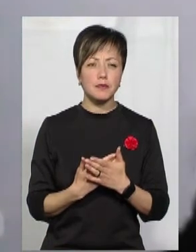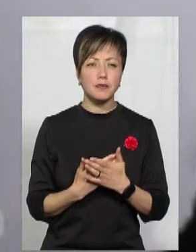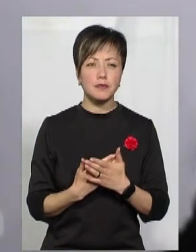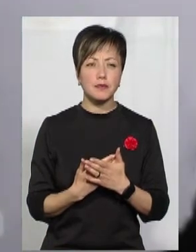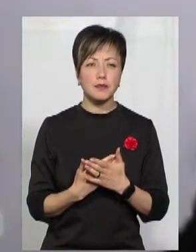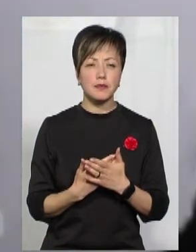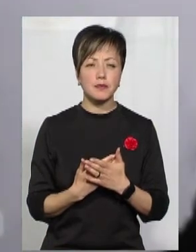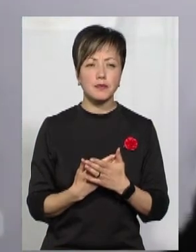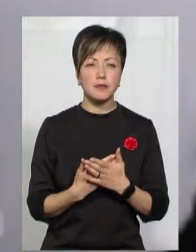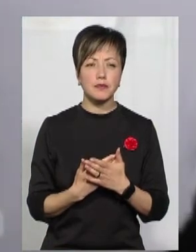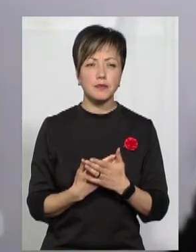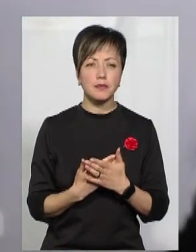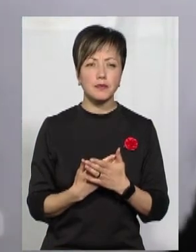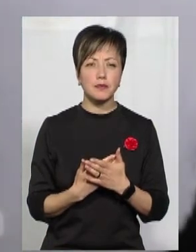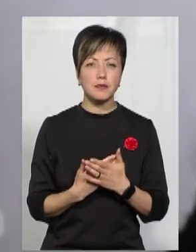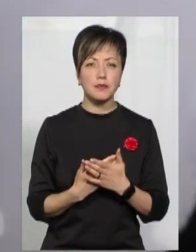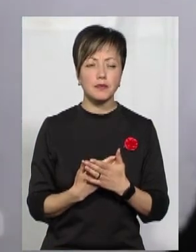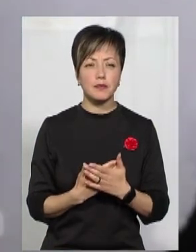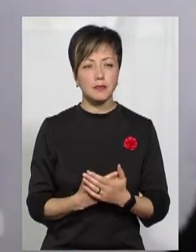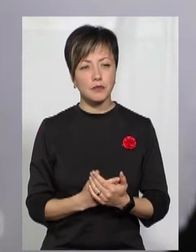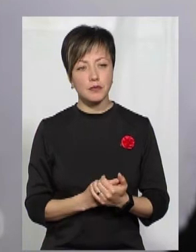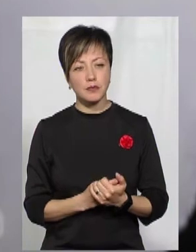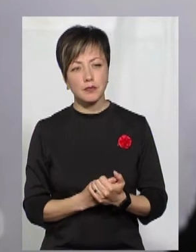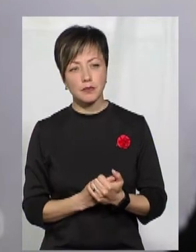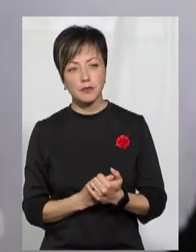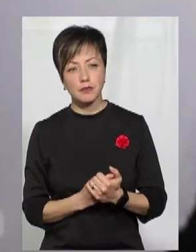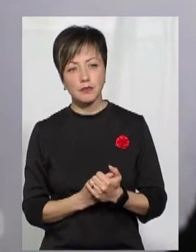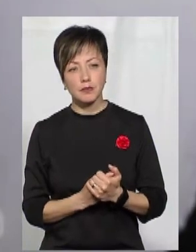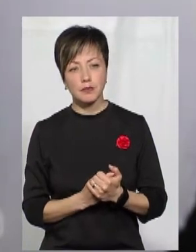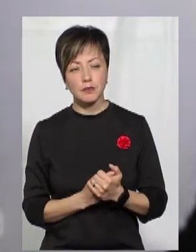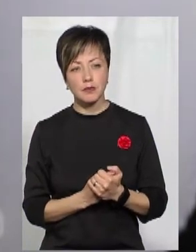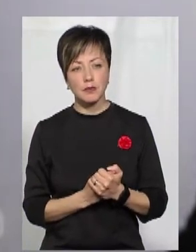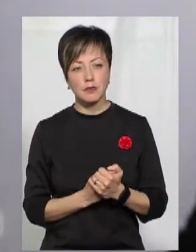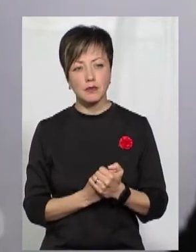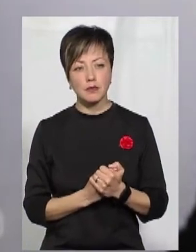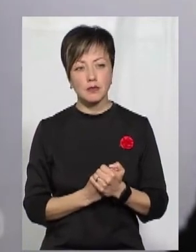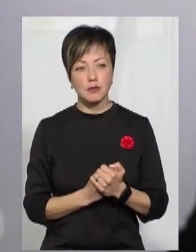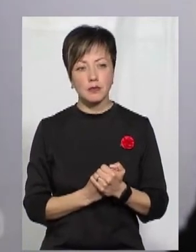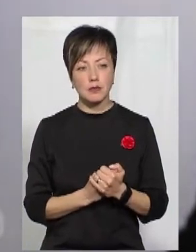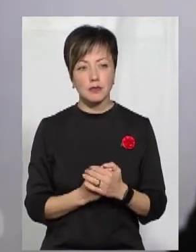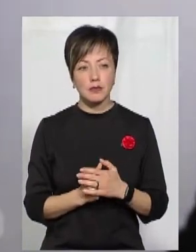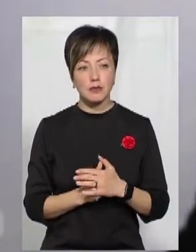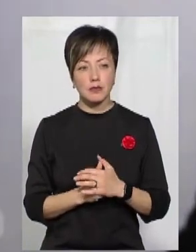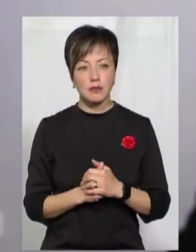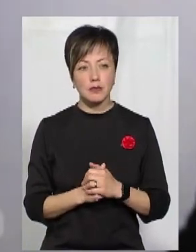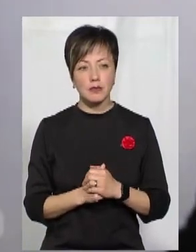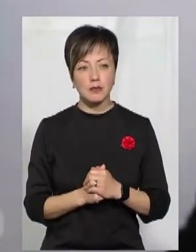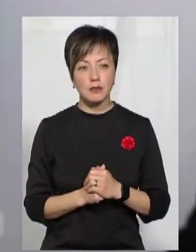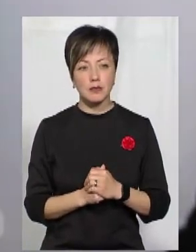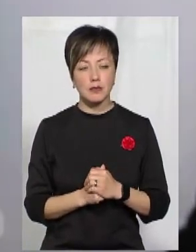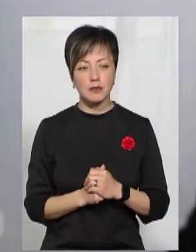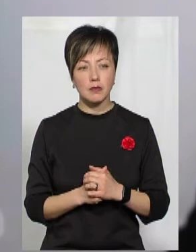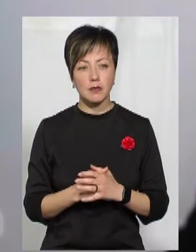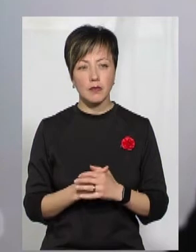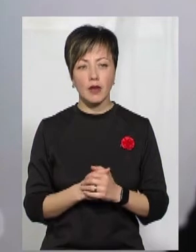досліджена, виявили під час підготовки наших історичних документальних дань, це те, що там утримувалися і жінки